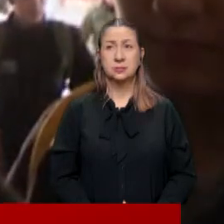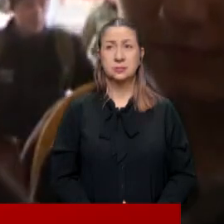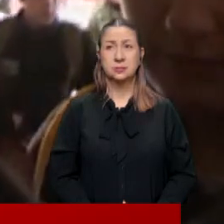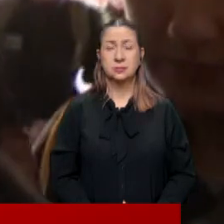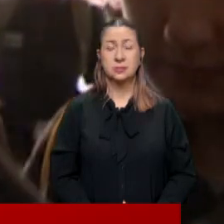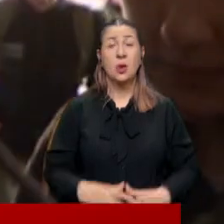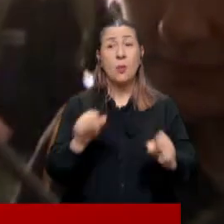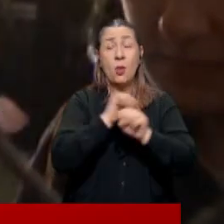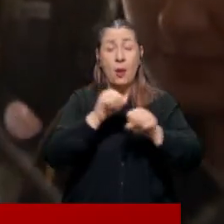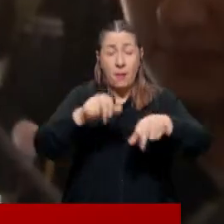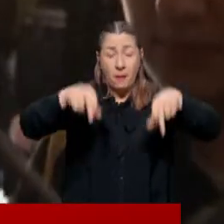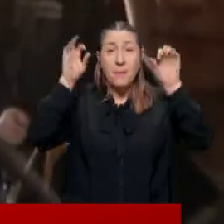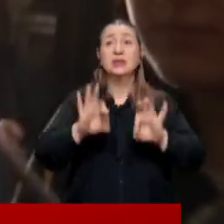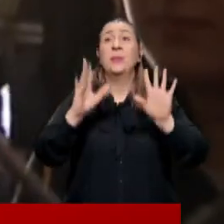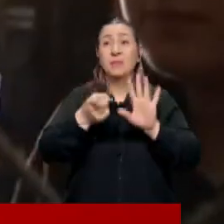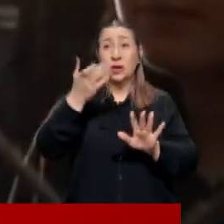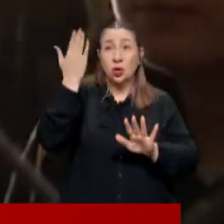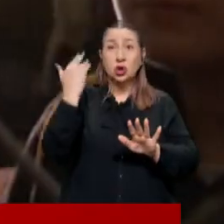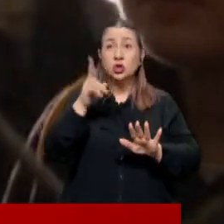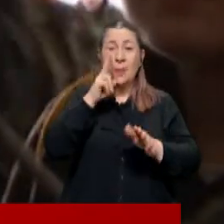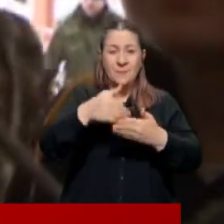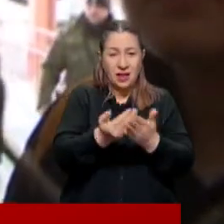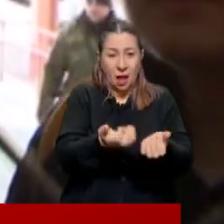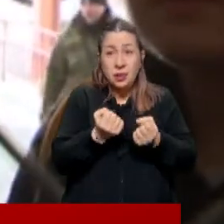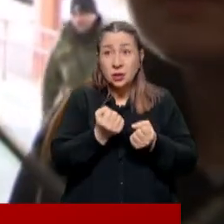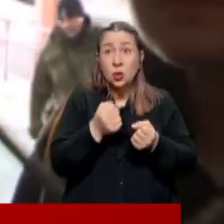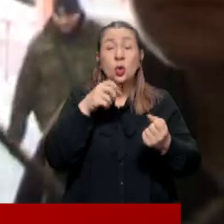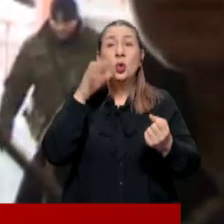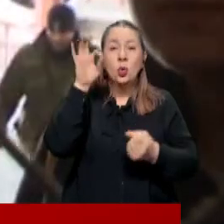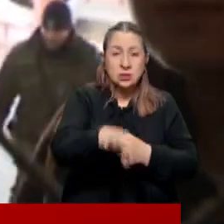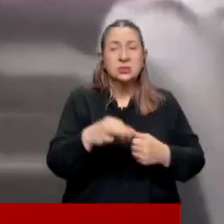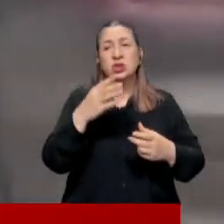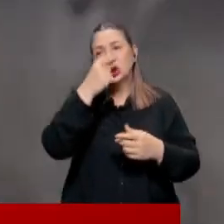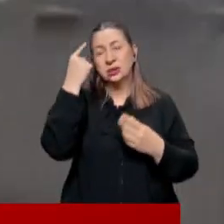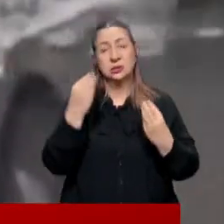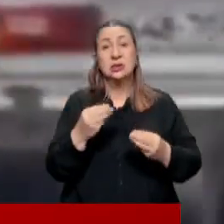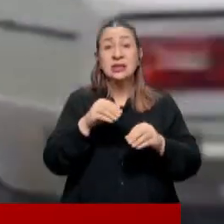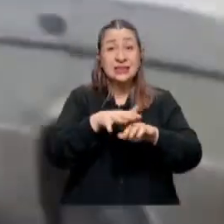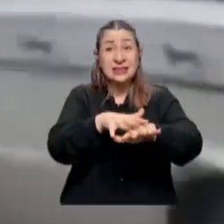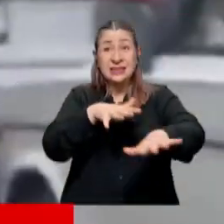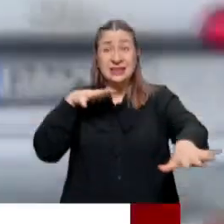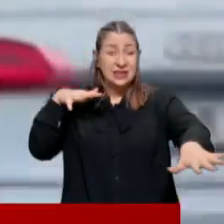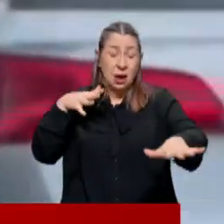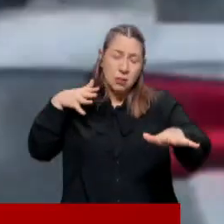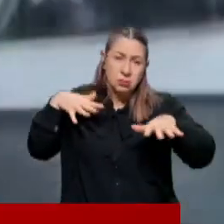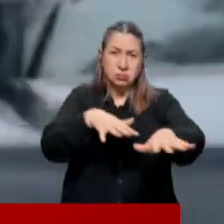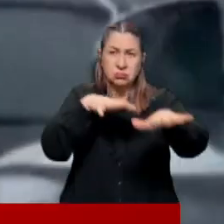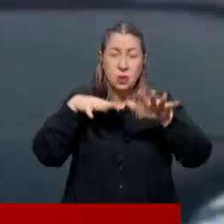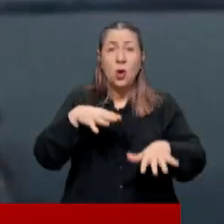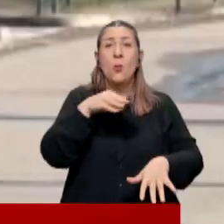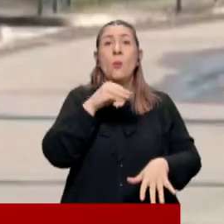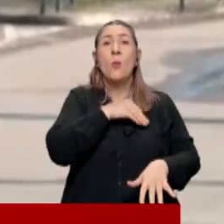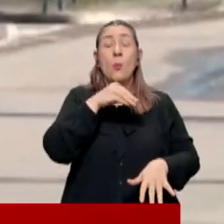368 bombardıman başlamadan bir saat önce son biletleri alabildik ulaştığımız için şanslıyız sınırlara da akınlar Ukrayna'da